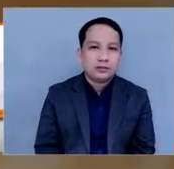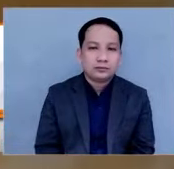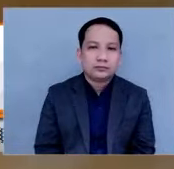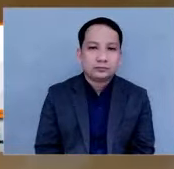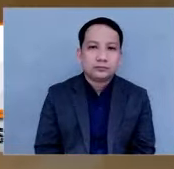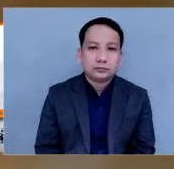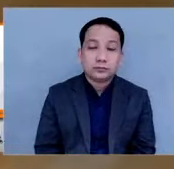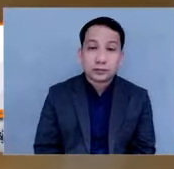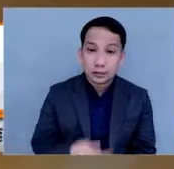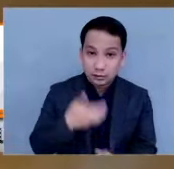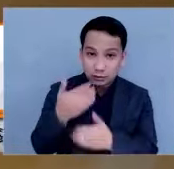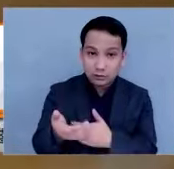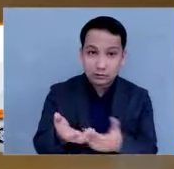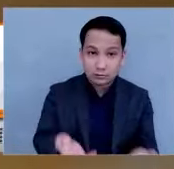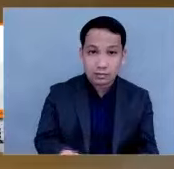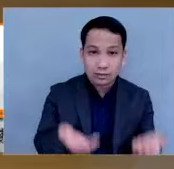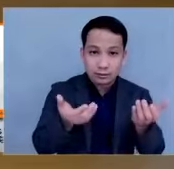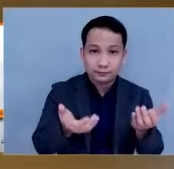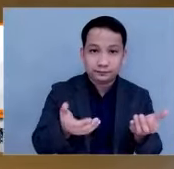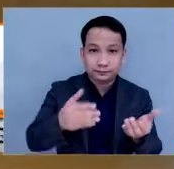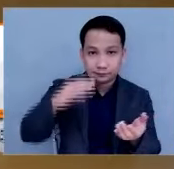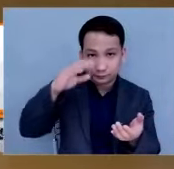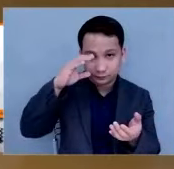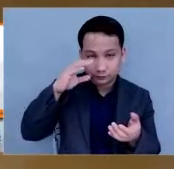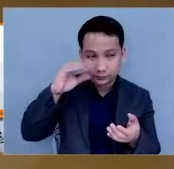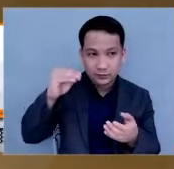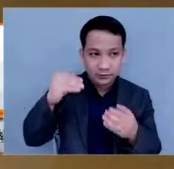Sunod namang kinarga ang isang binatilyo.